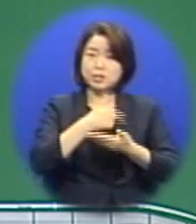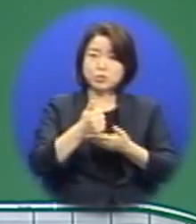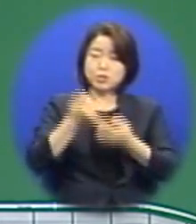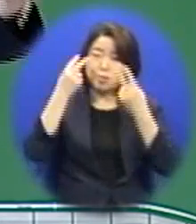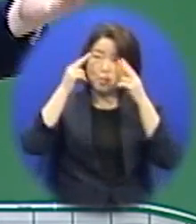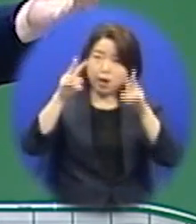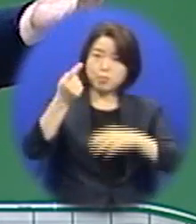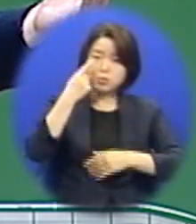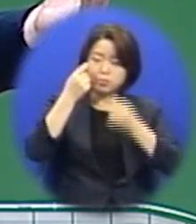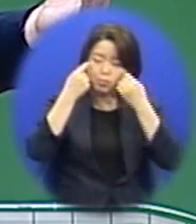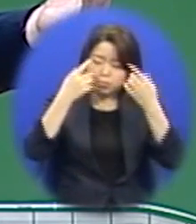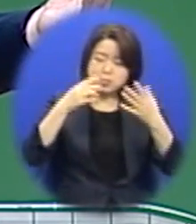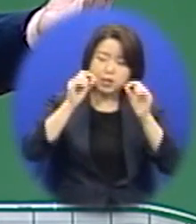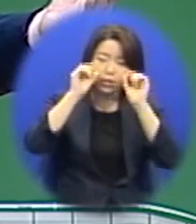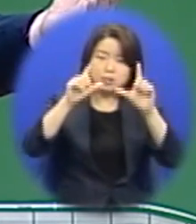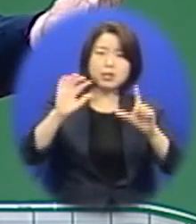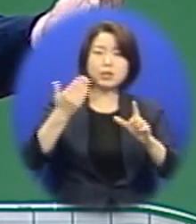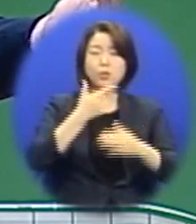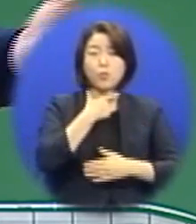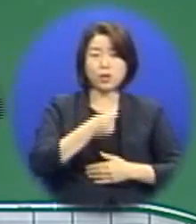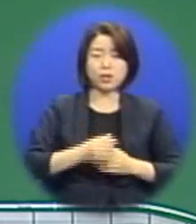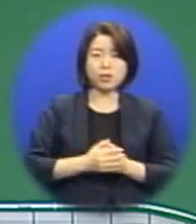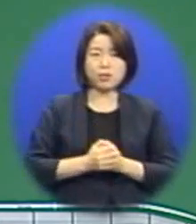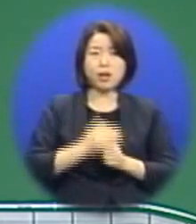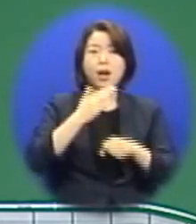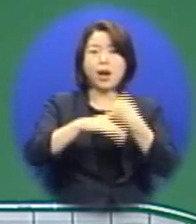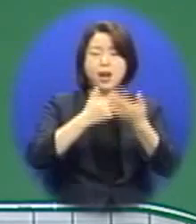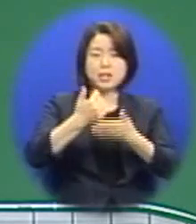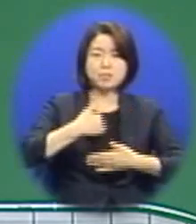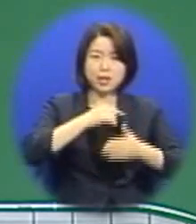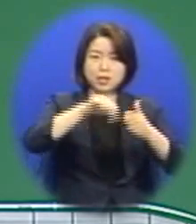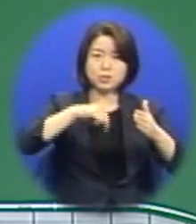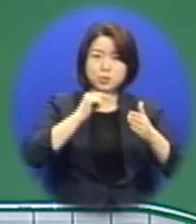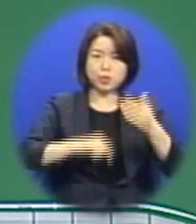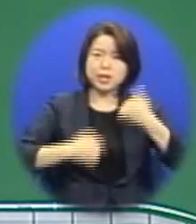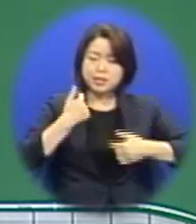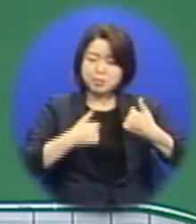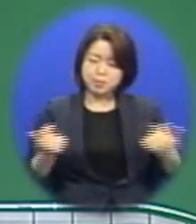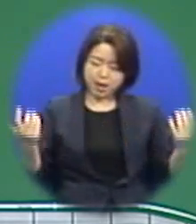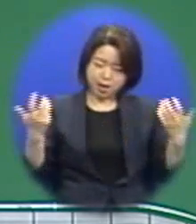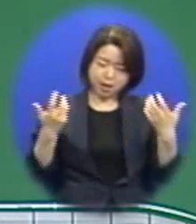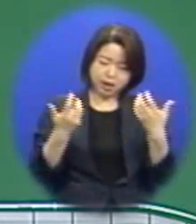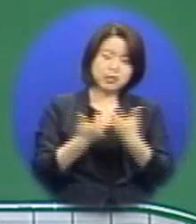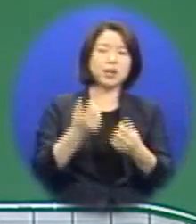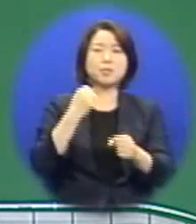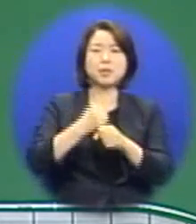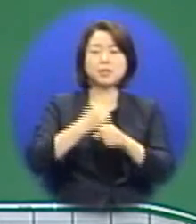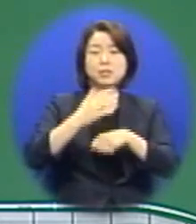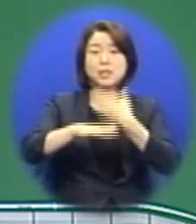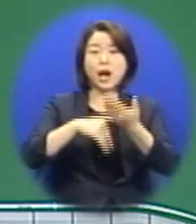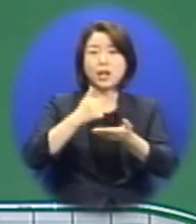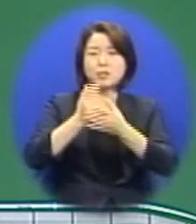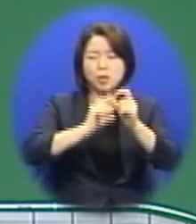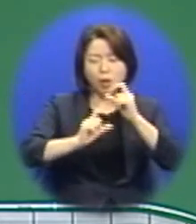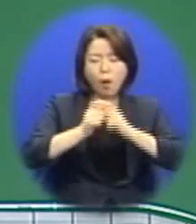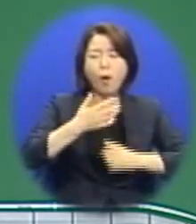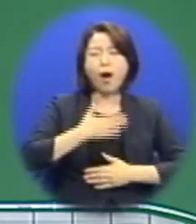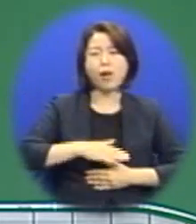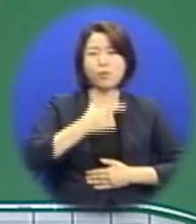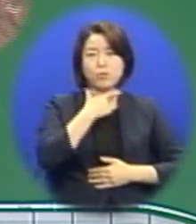눈을 분명히 뜨게 되기를 원합니다. 하나님, 내 속에 기쁨이 넘치게 만드실 하나님을 내가 더 알고